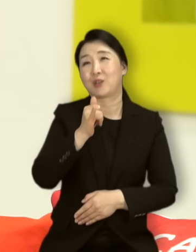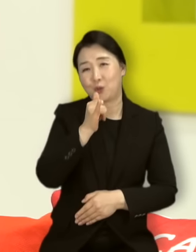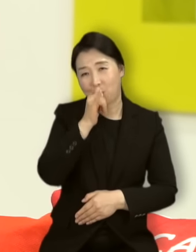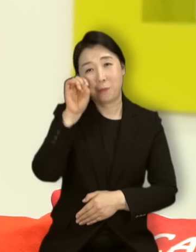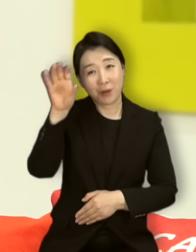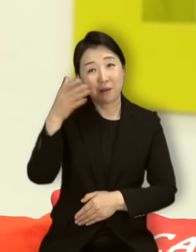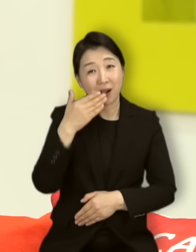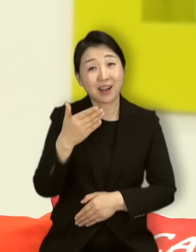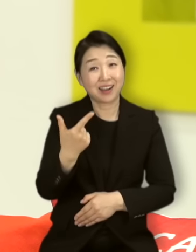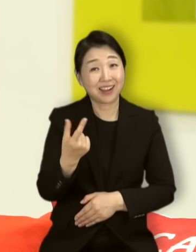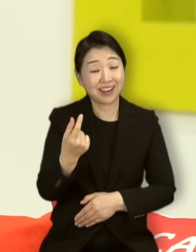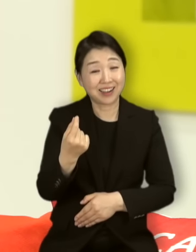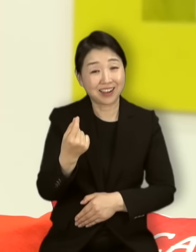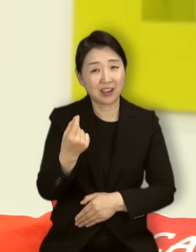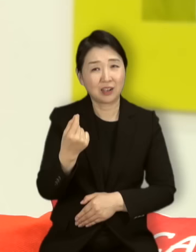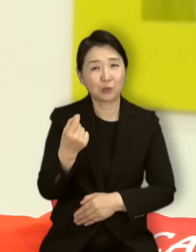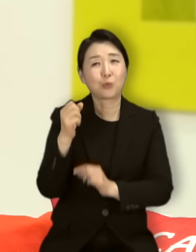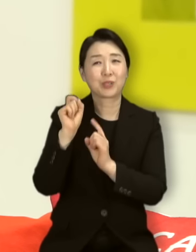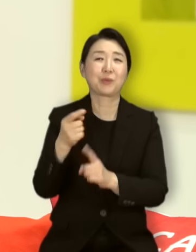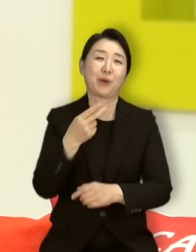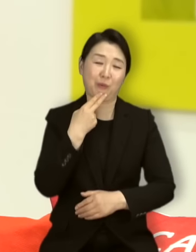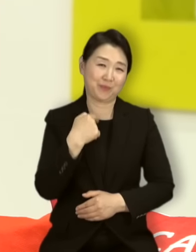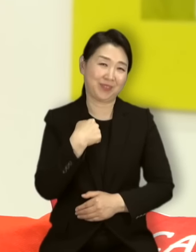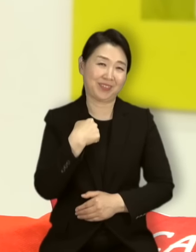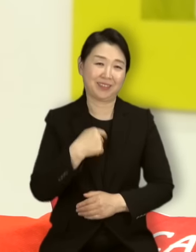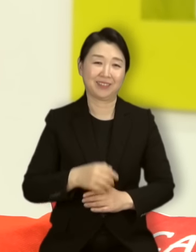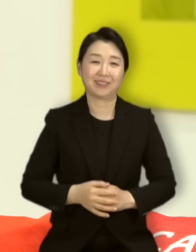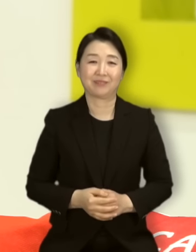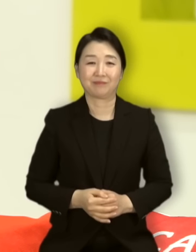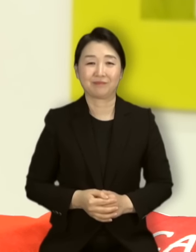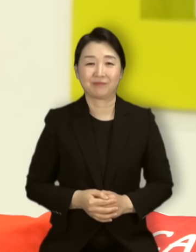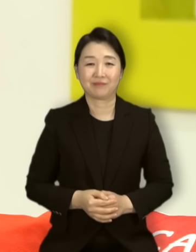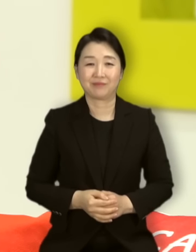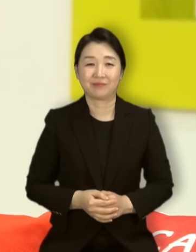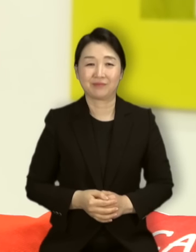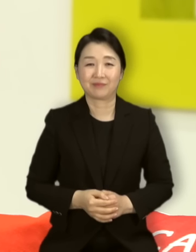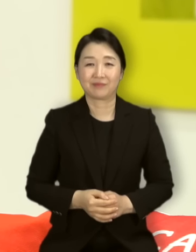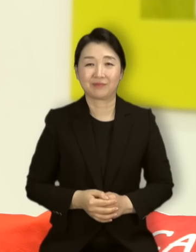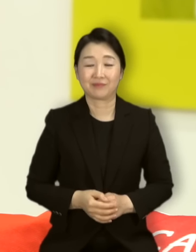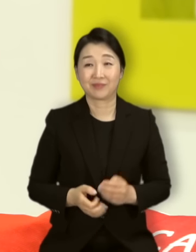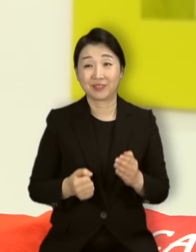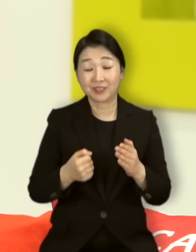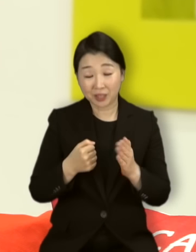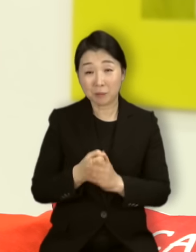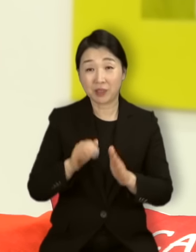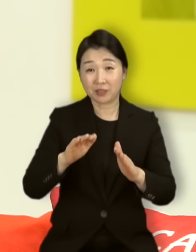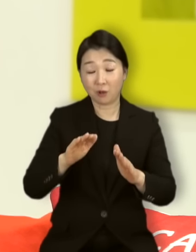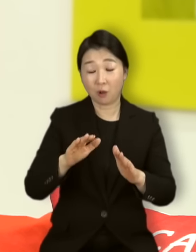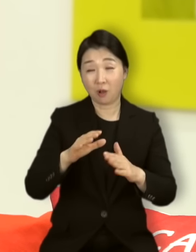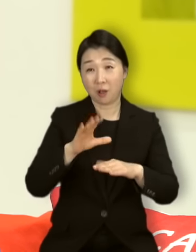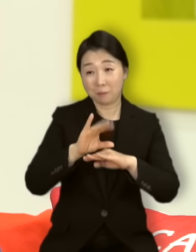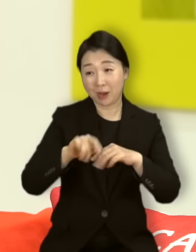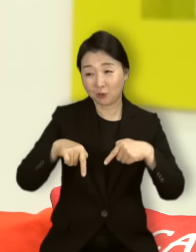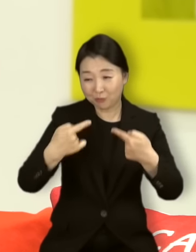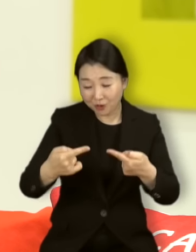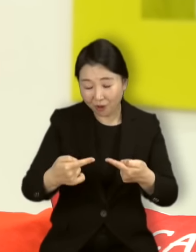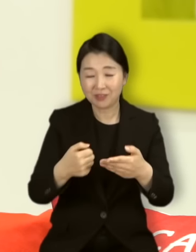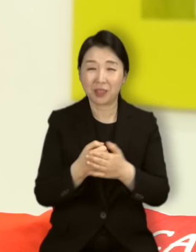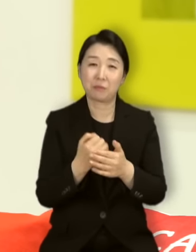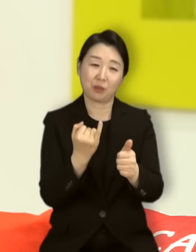이런 얘기를 할 수 있는 기회가 없었어요 예 그래서 그래서 한번 이런 자리를 빌어서 아나랑 같이